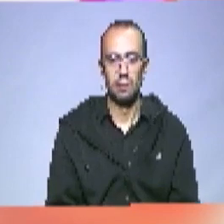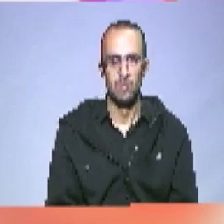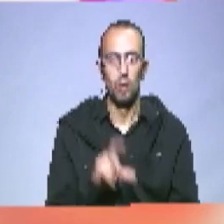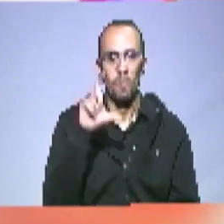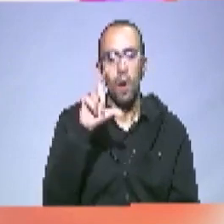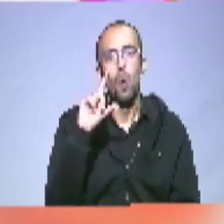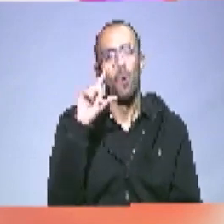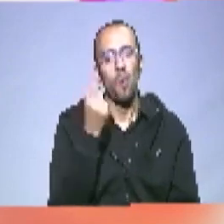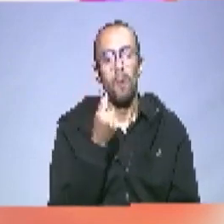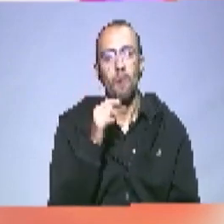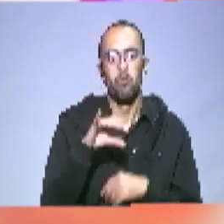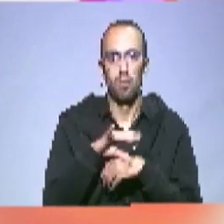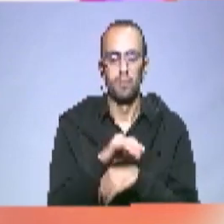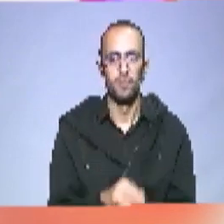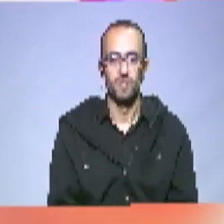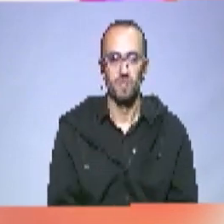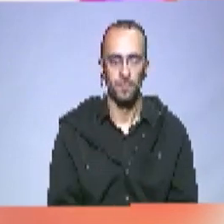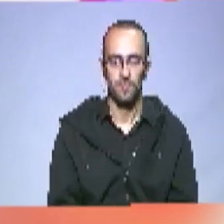ادي كوباية